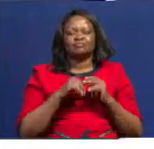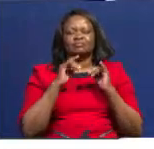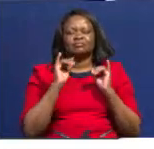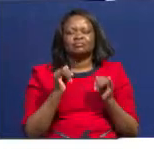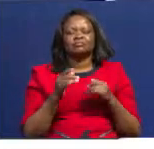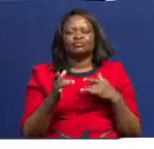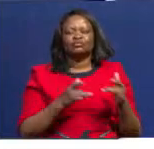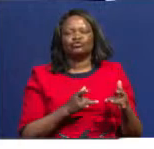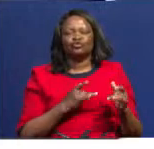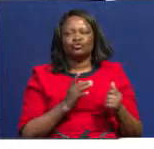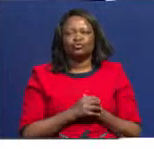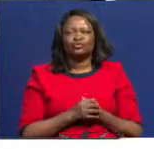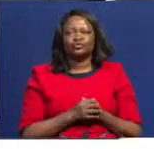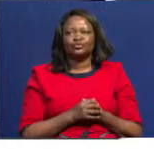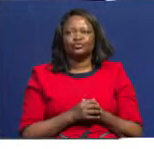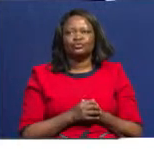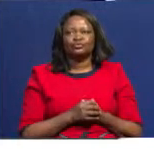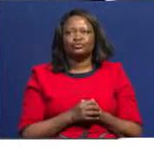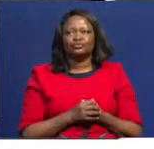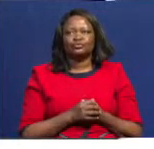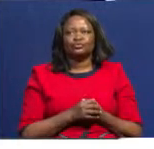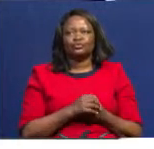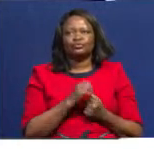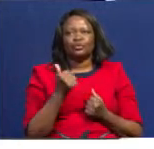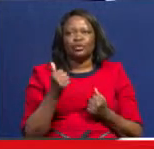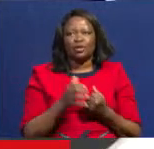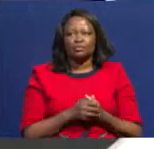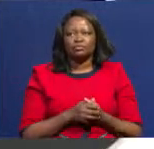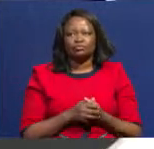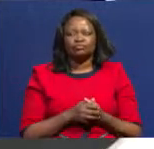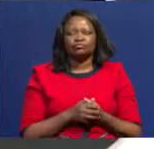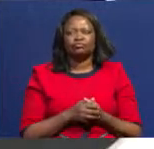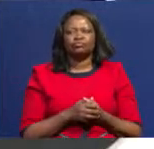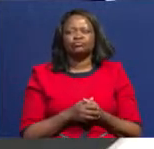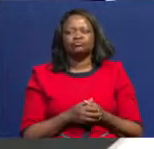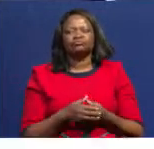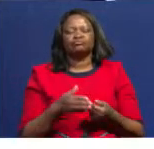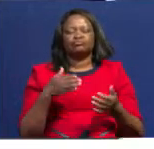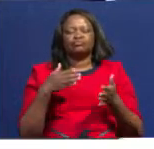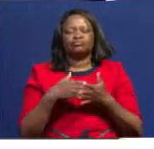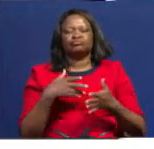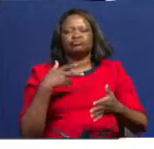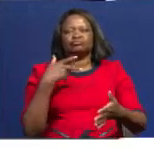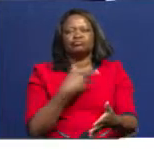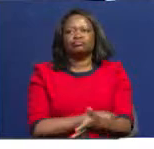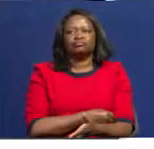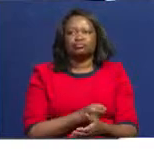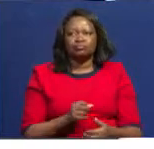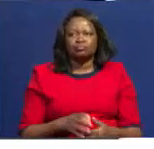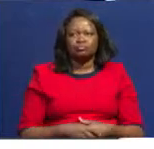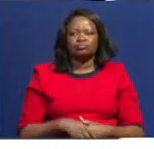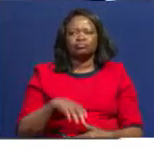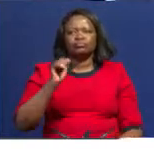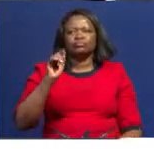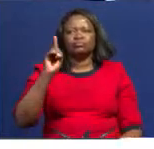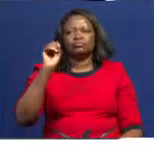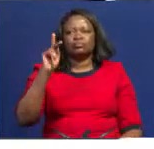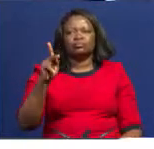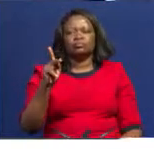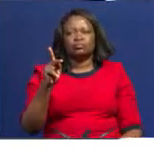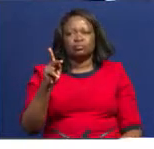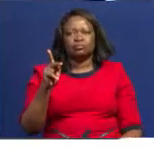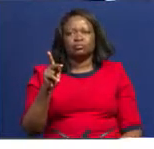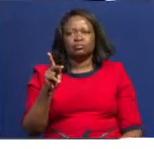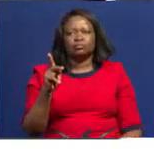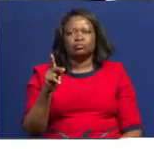taarifa inayohusiana na riadha, ambapo shirika la kupambana na utumizi wa dawa zinazoharamishwa ama zilizoharamishwa michezoni nchini